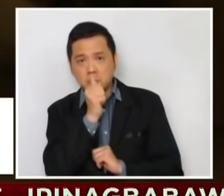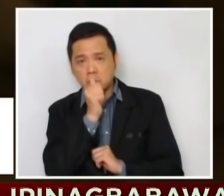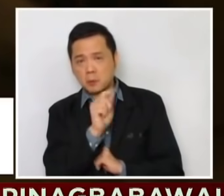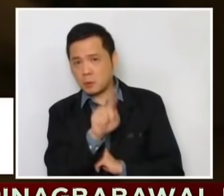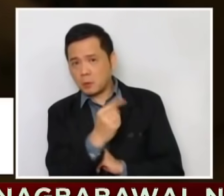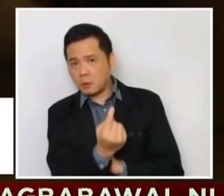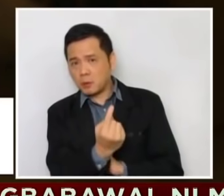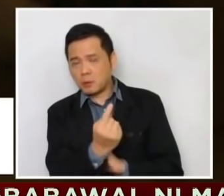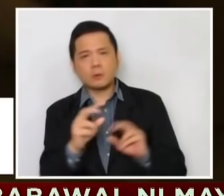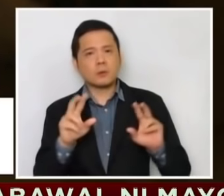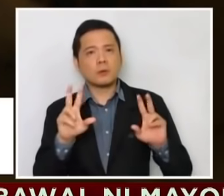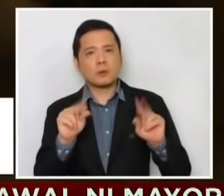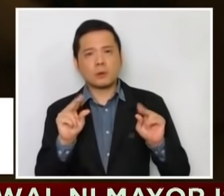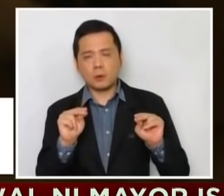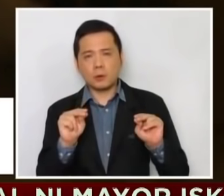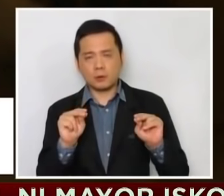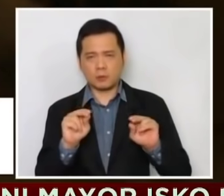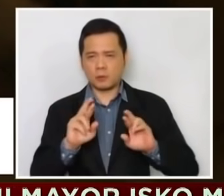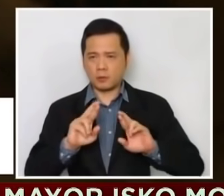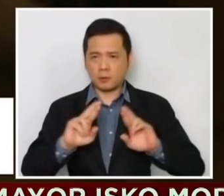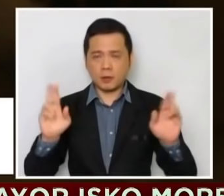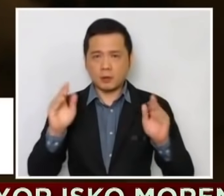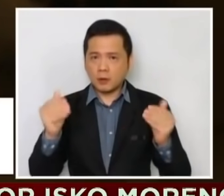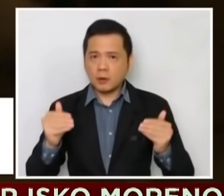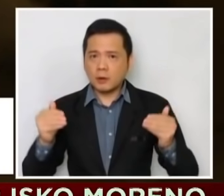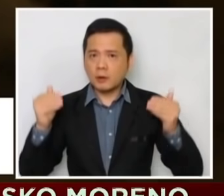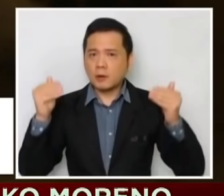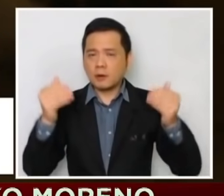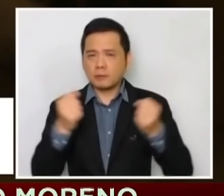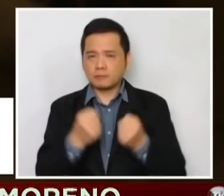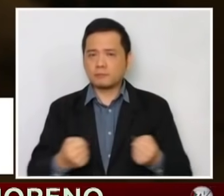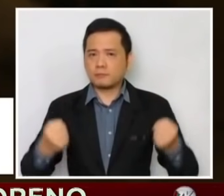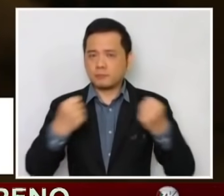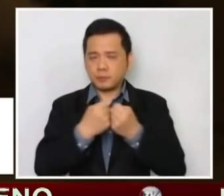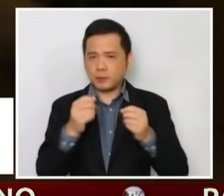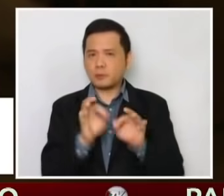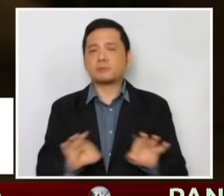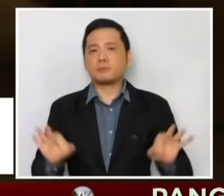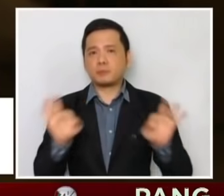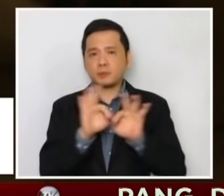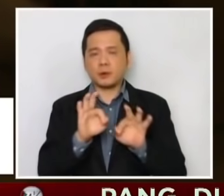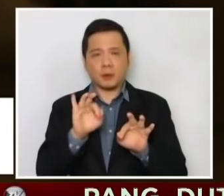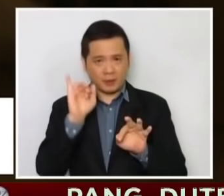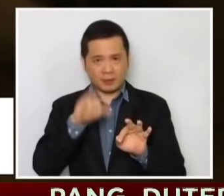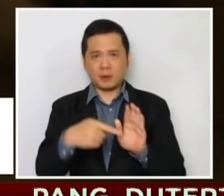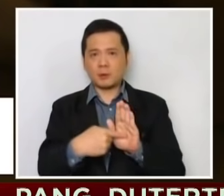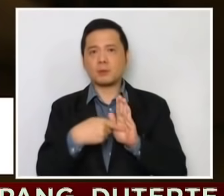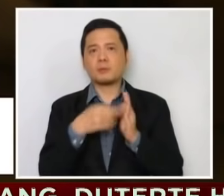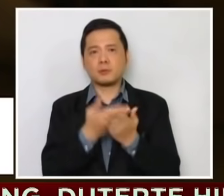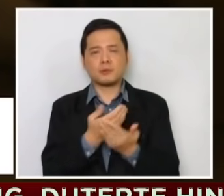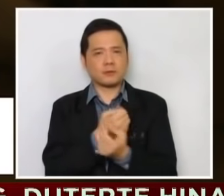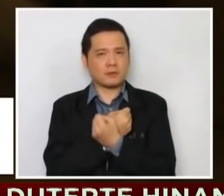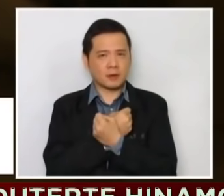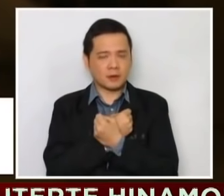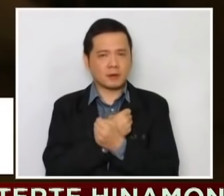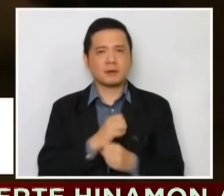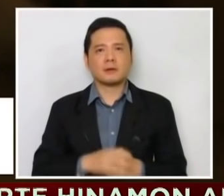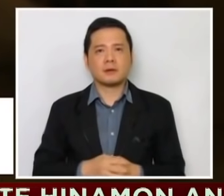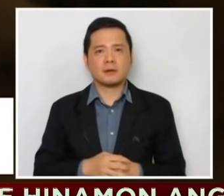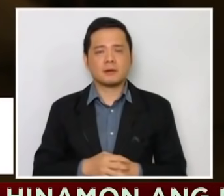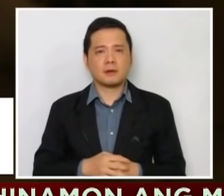sa kahandaang lumaban, kahit gaano kahirap, para matapos na